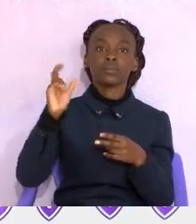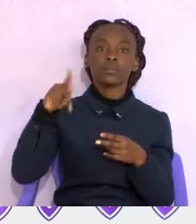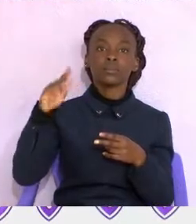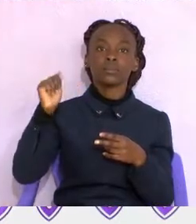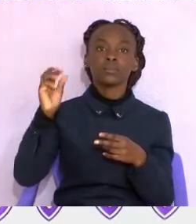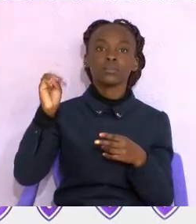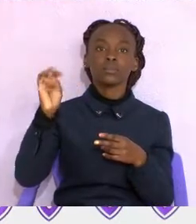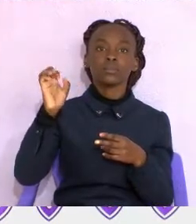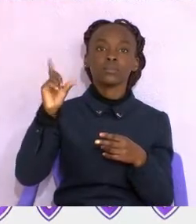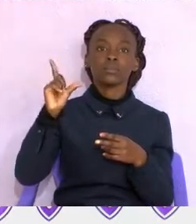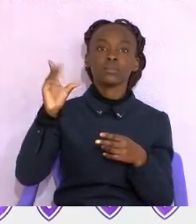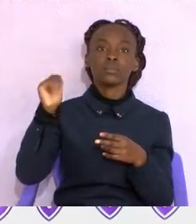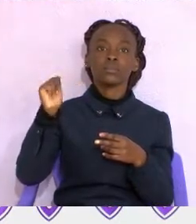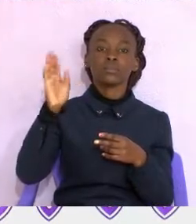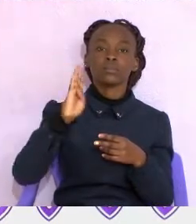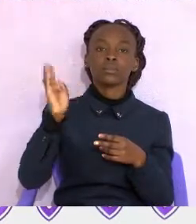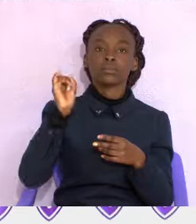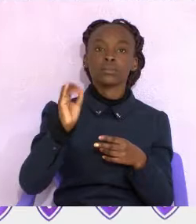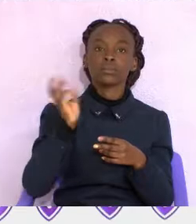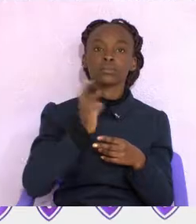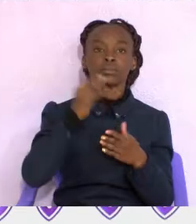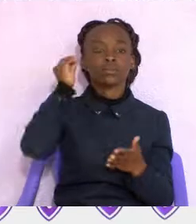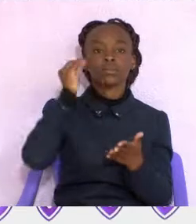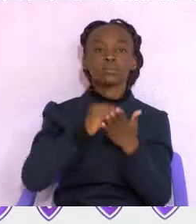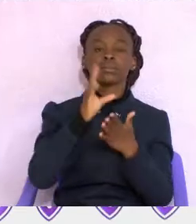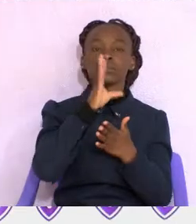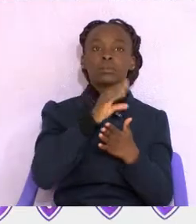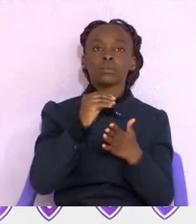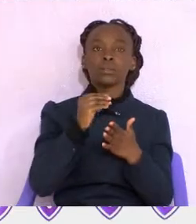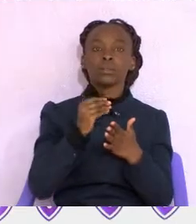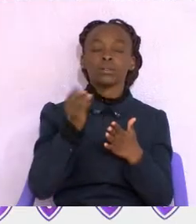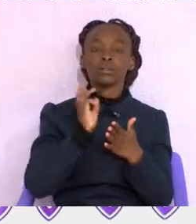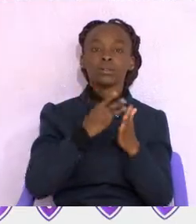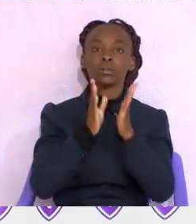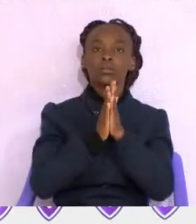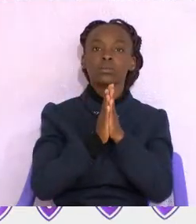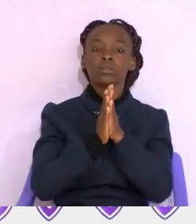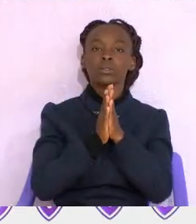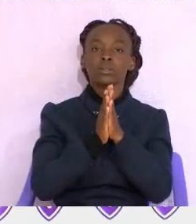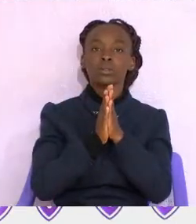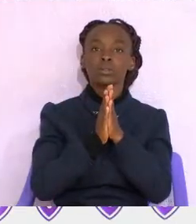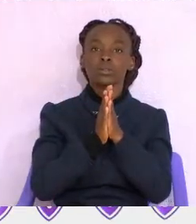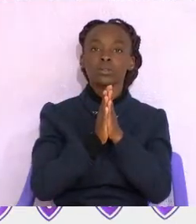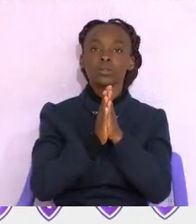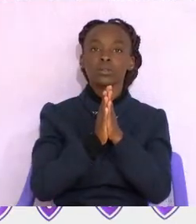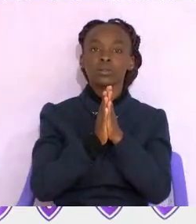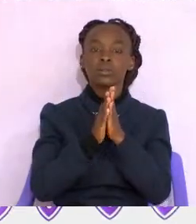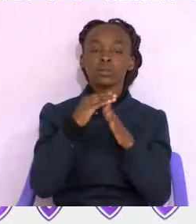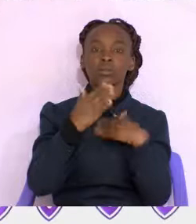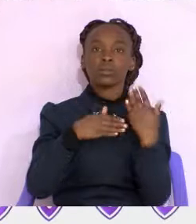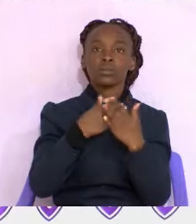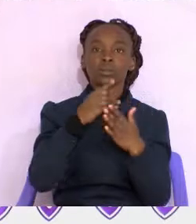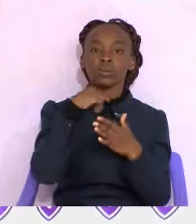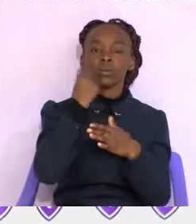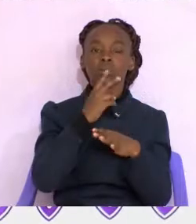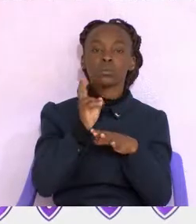tutakuwa tunasoma neno la Mungu na pia kuweza kuomba kulingana na vile Roho wa Mungu anatusaidia. Ningependa pia kuwatambua wale watazamaji